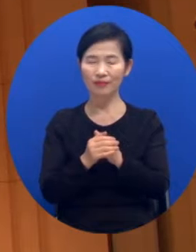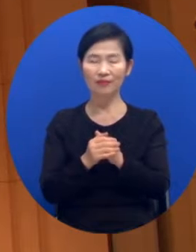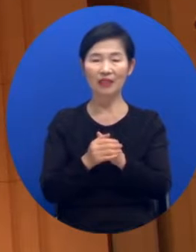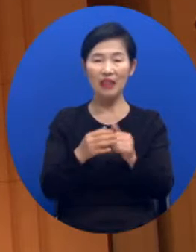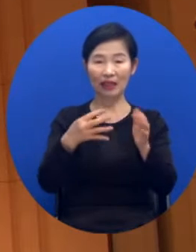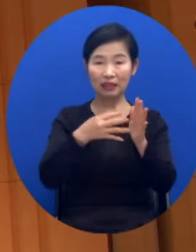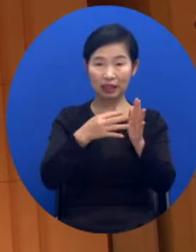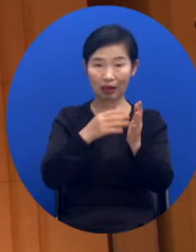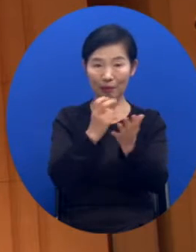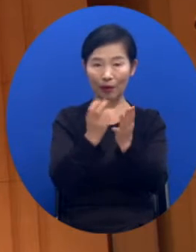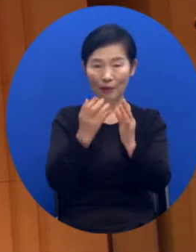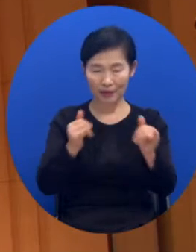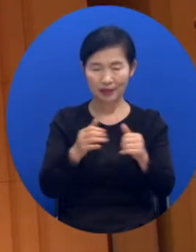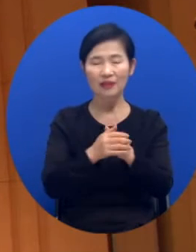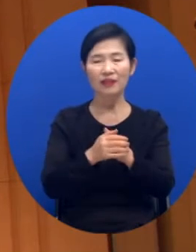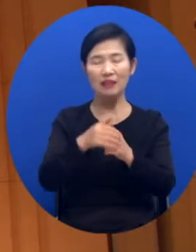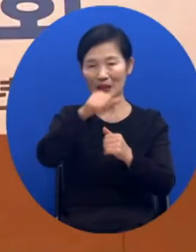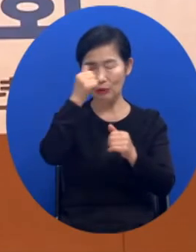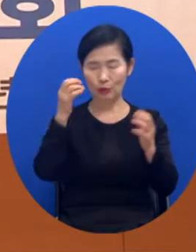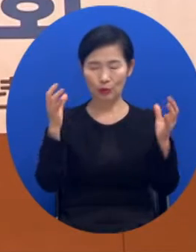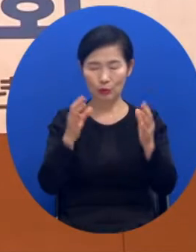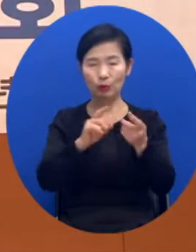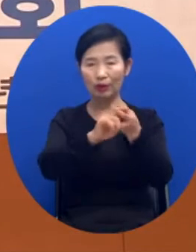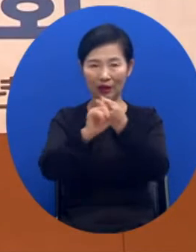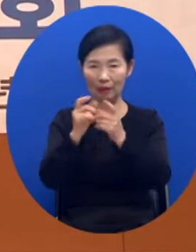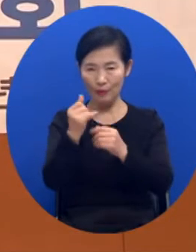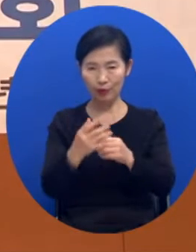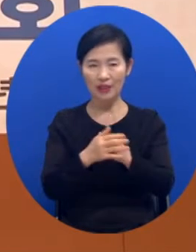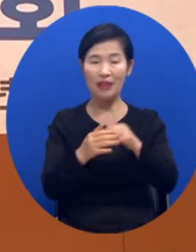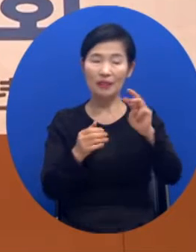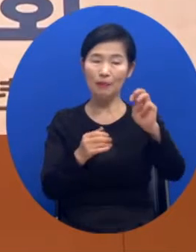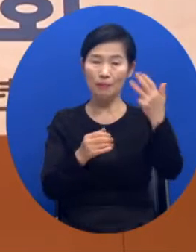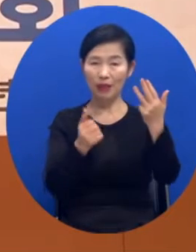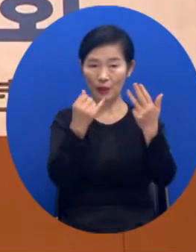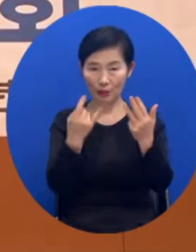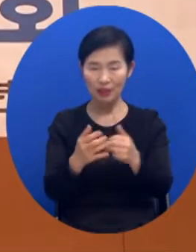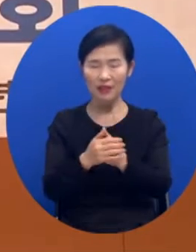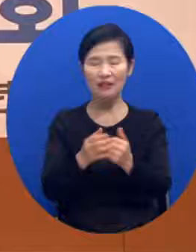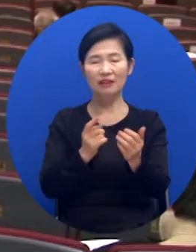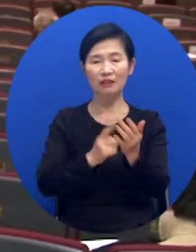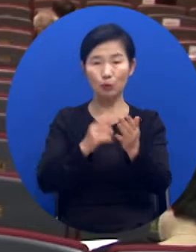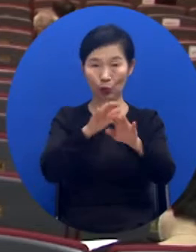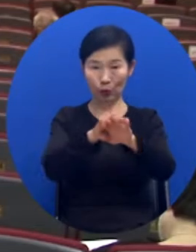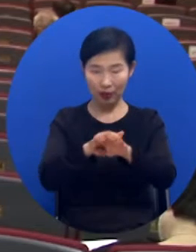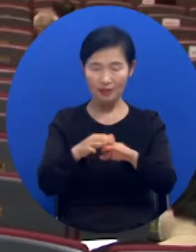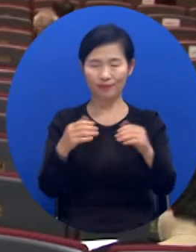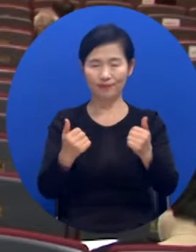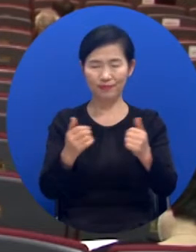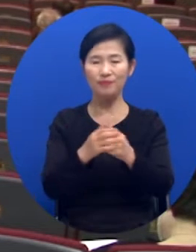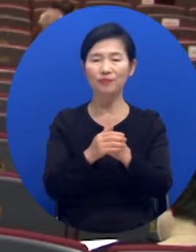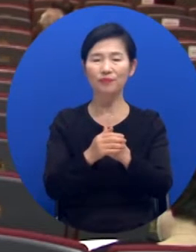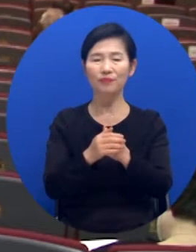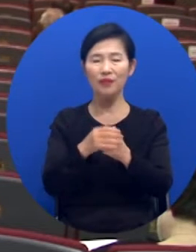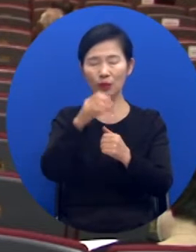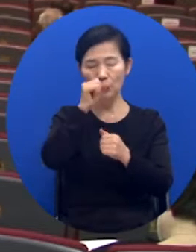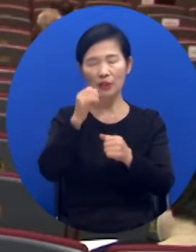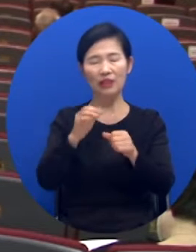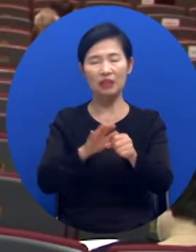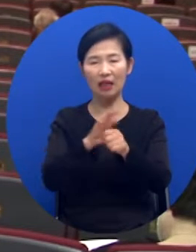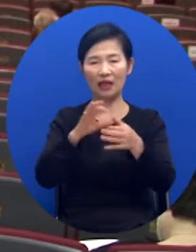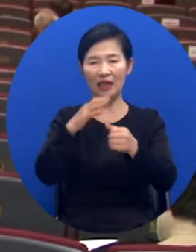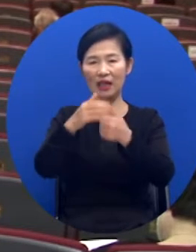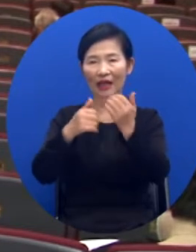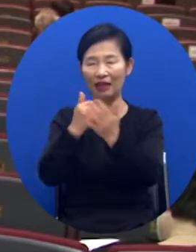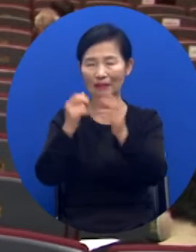사단법인 한국장로교총연합회 가 제 38회 전기 춤 을 개최했습니다 좋으신 사랑의 하나님 이란